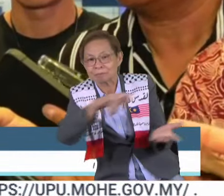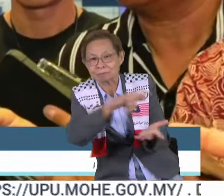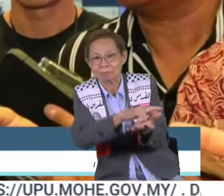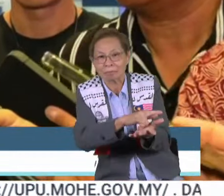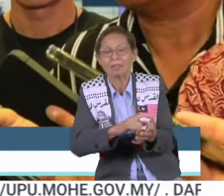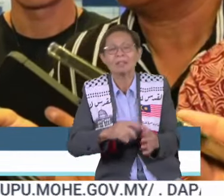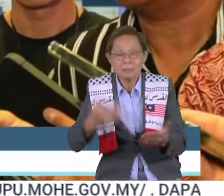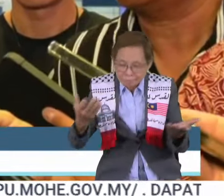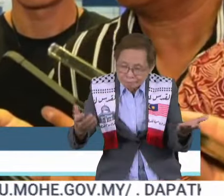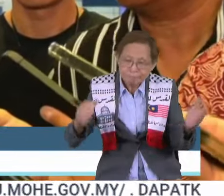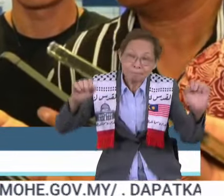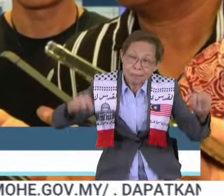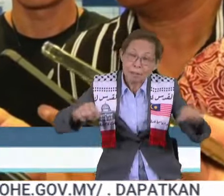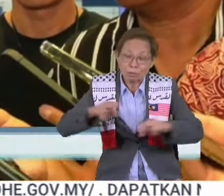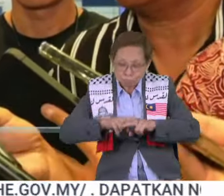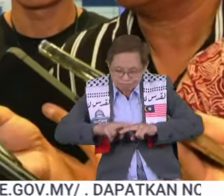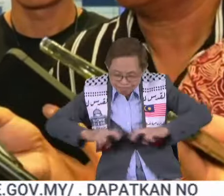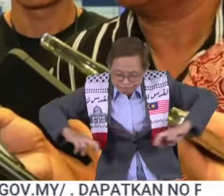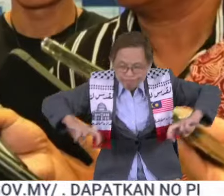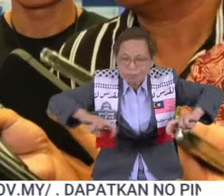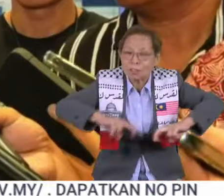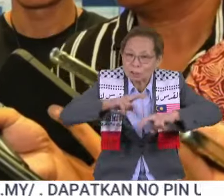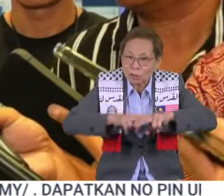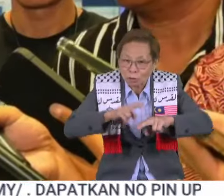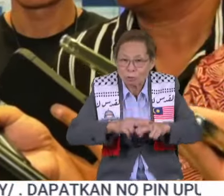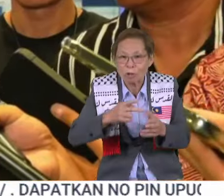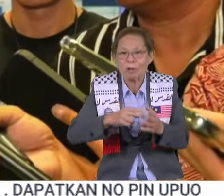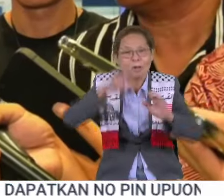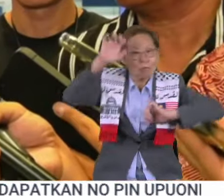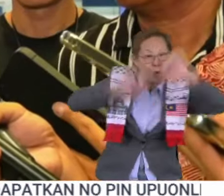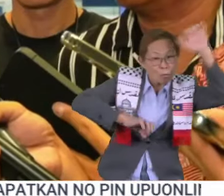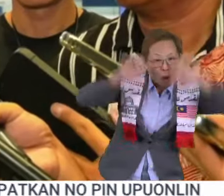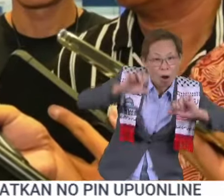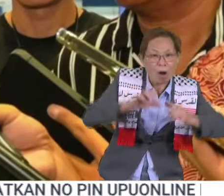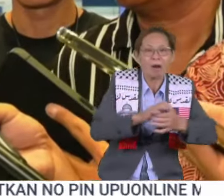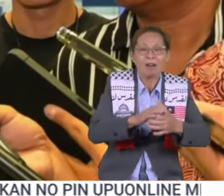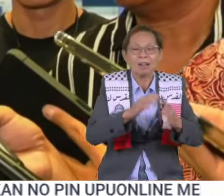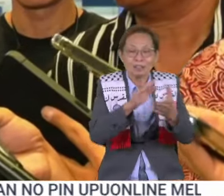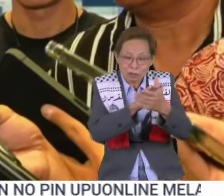will sit down and we will review back the security arrangement at the airport.